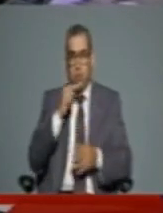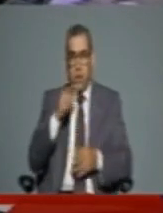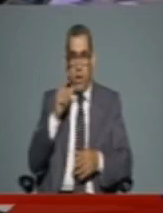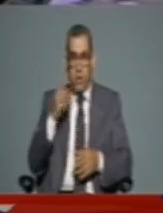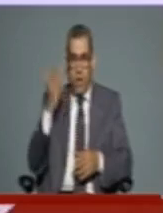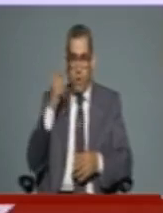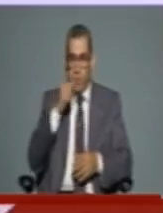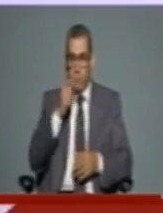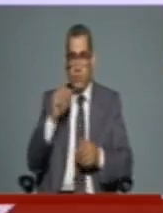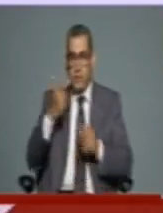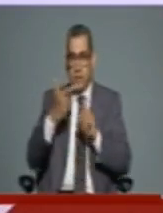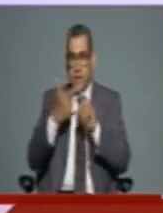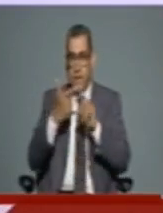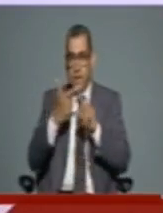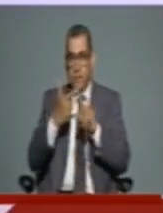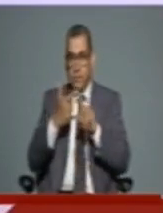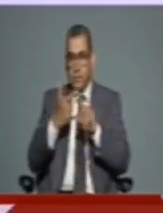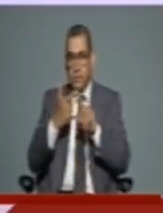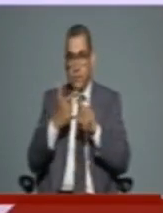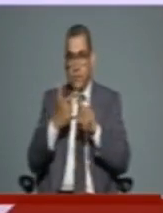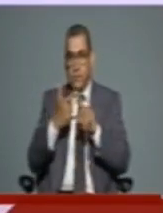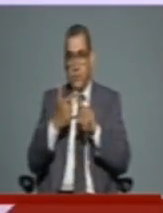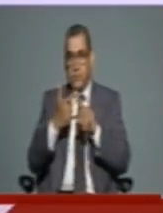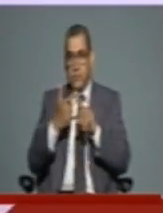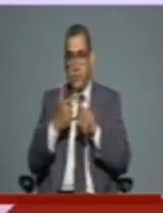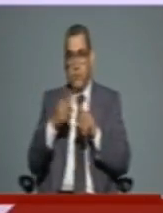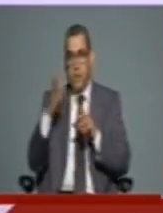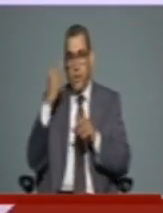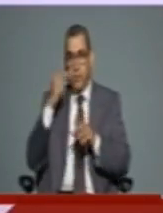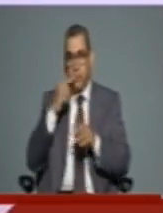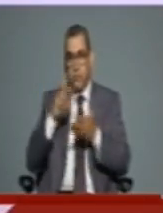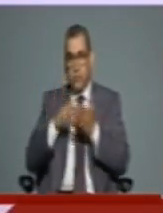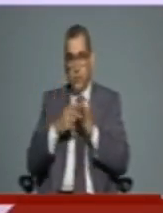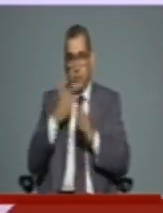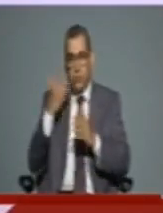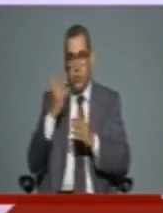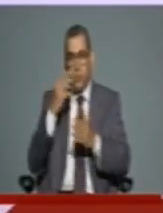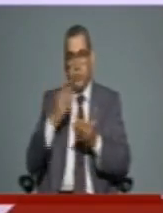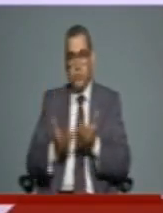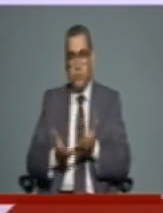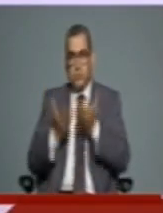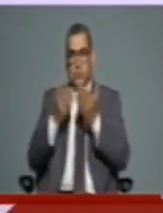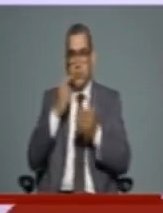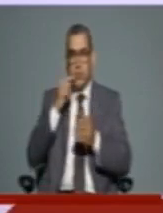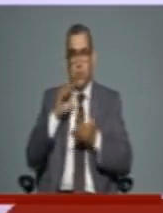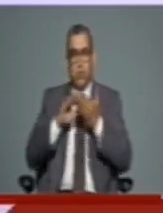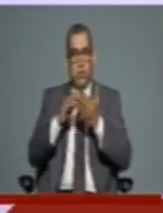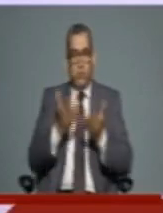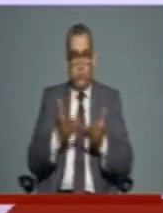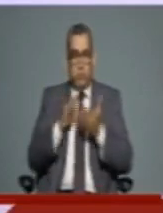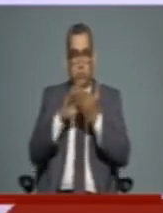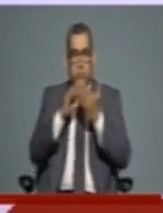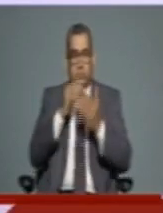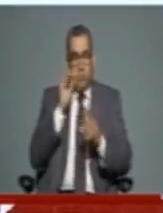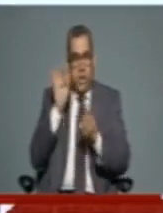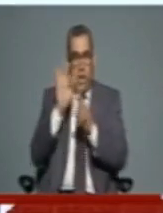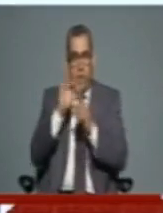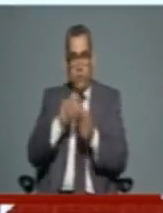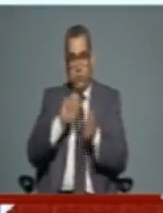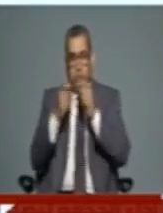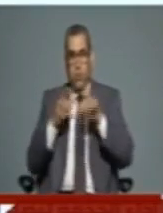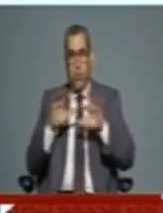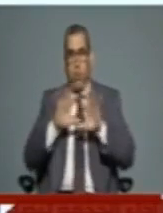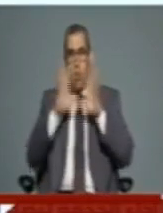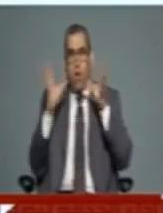الثانيه لفتره حضرتك ان اهميه رفع مستوى اداء الخدمات والتوجه للتحول الرقمي.